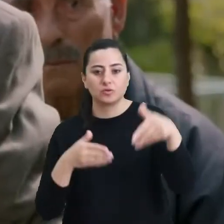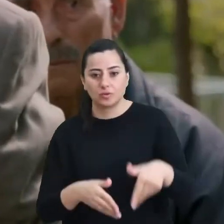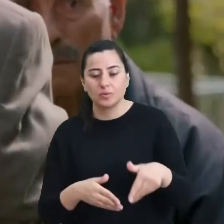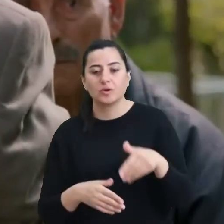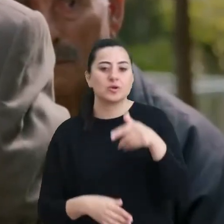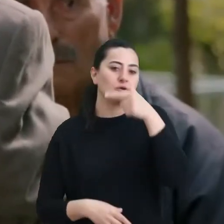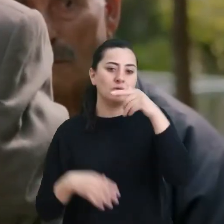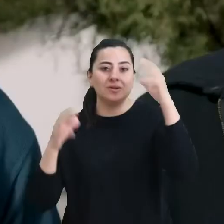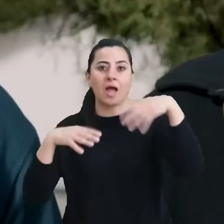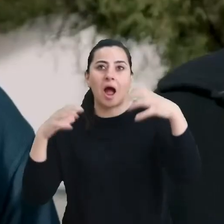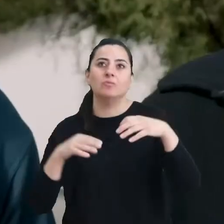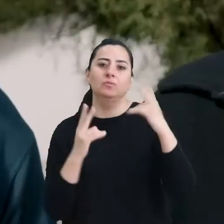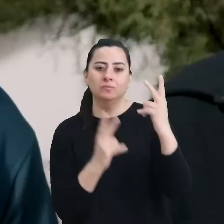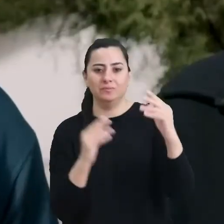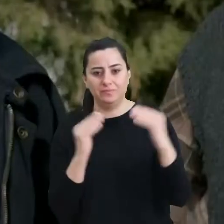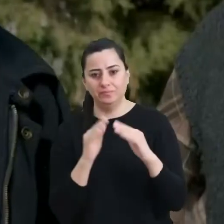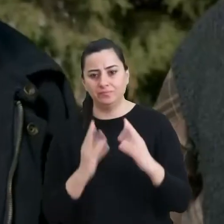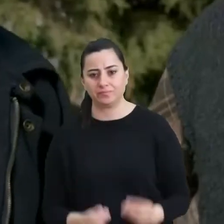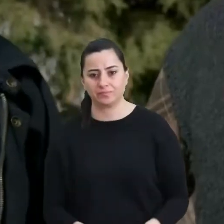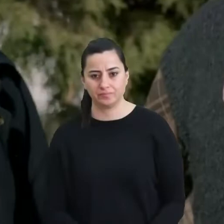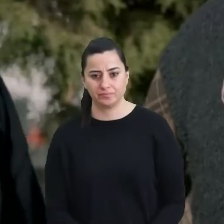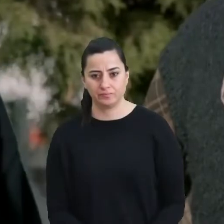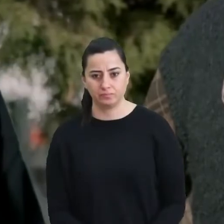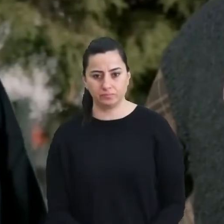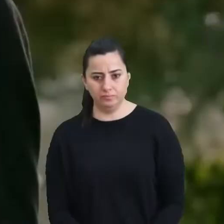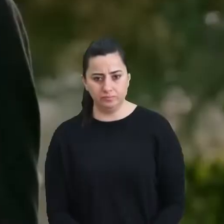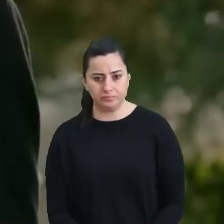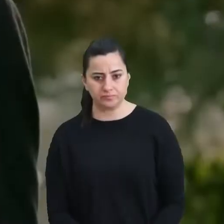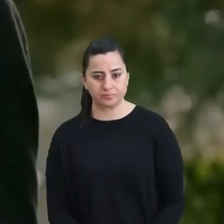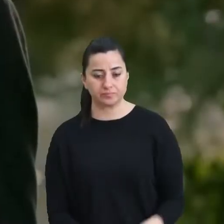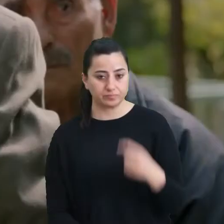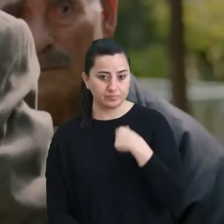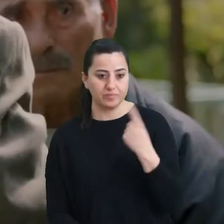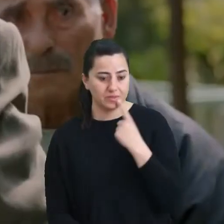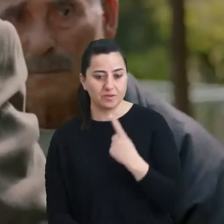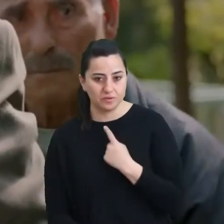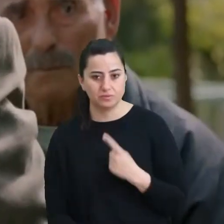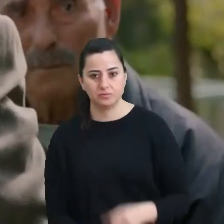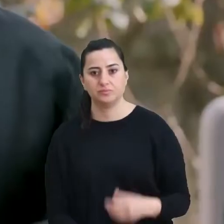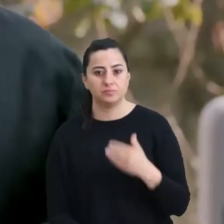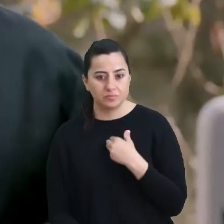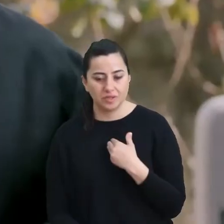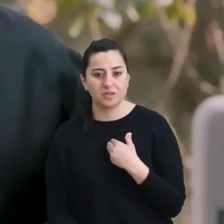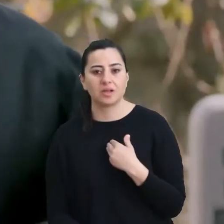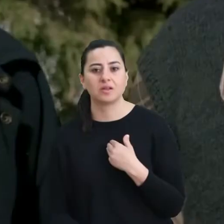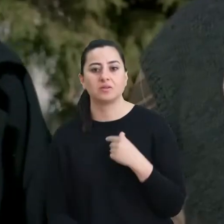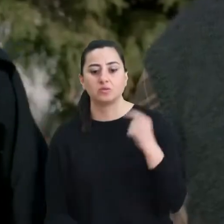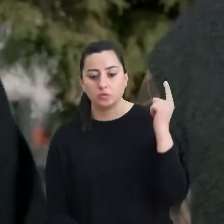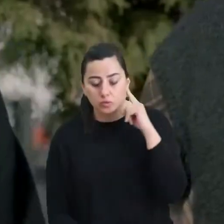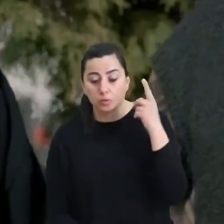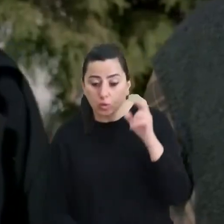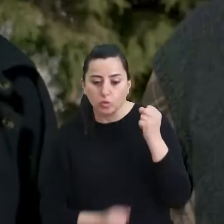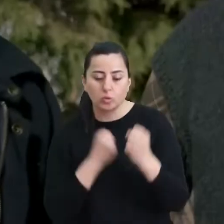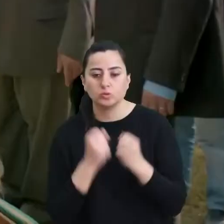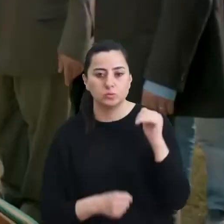Beni köyümün yağmurlağında yıkayın deyip durdun ya. Bene deyip durdun. Ben de hinci duydum öldüğünü.